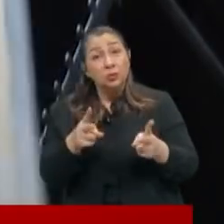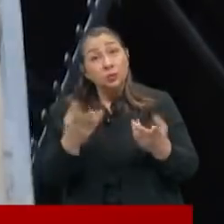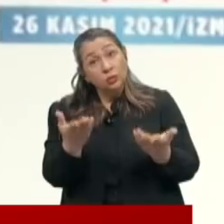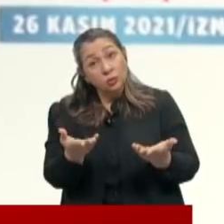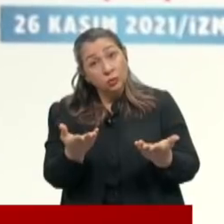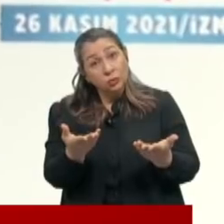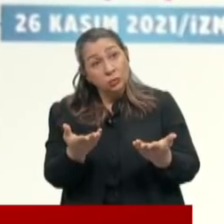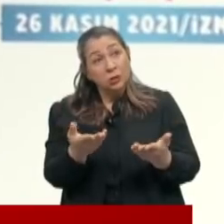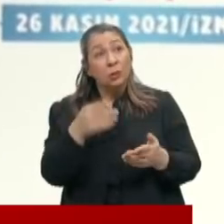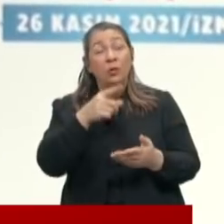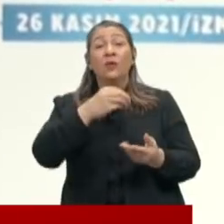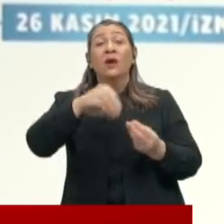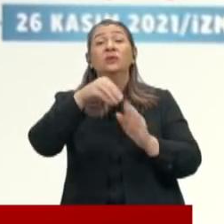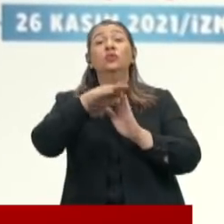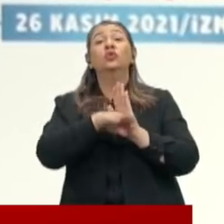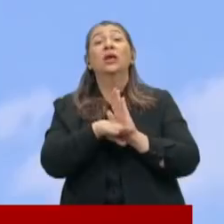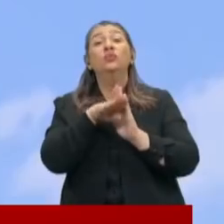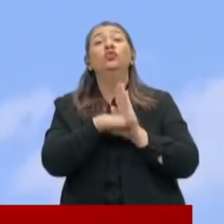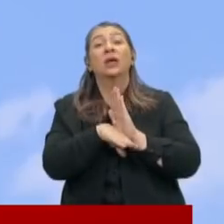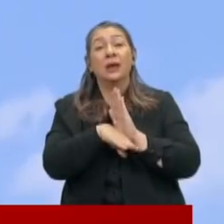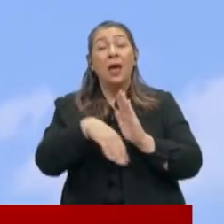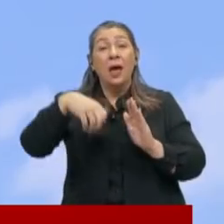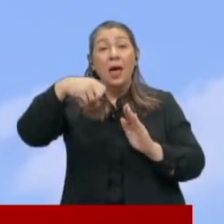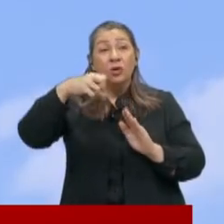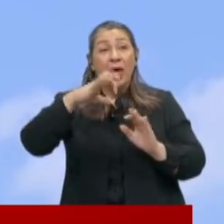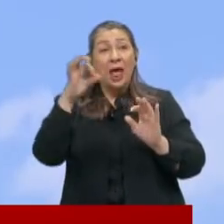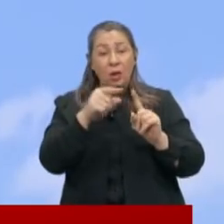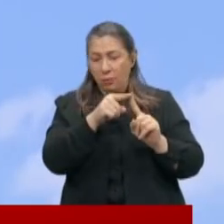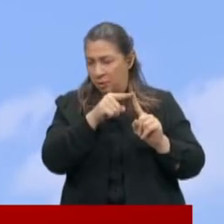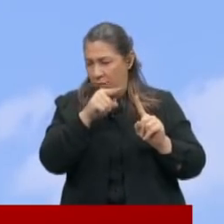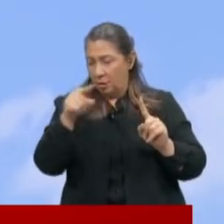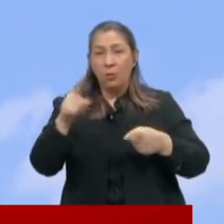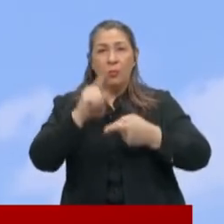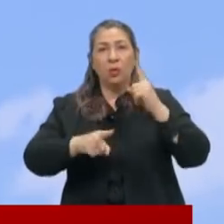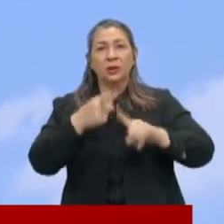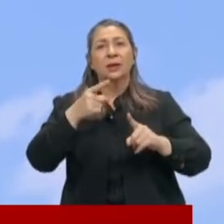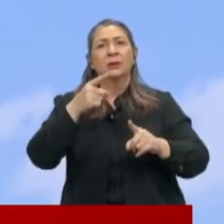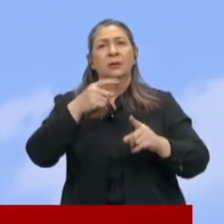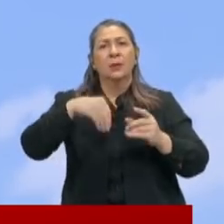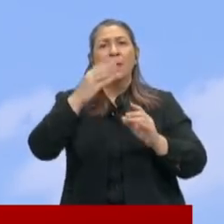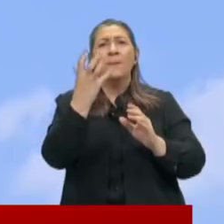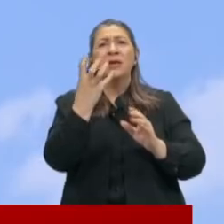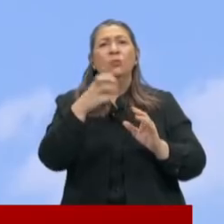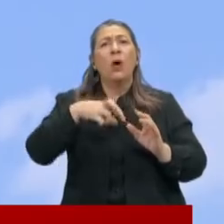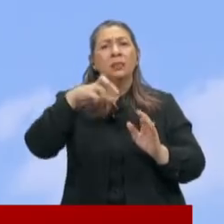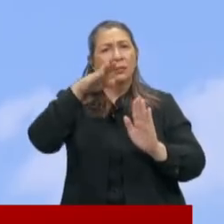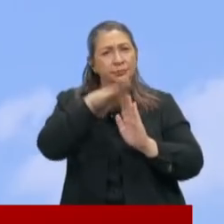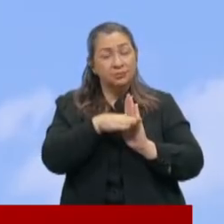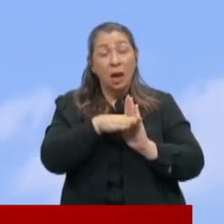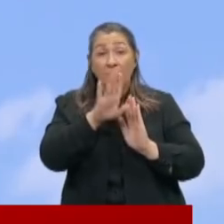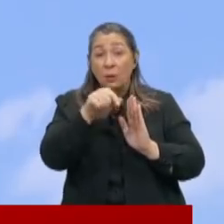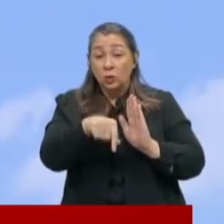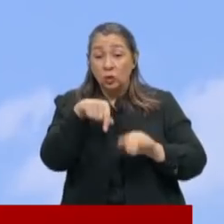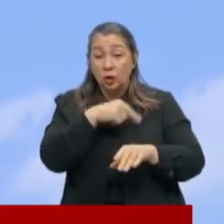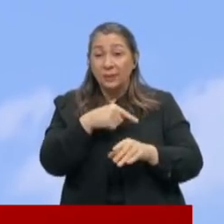söz konusu. Bu faizler düşecek, düşecek. Erdoğan Eylül'den bu yana politikacı faizini 5 puan indirdi. Ama bu